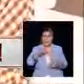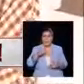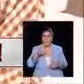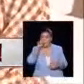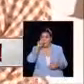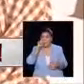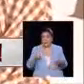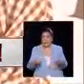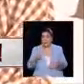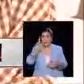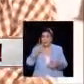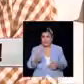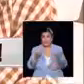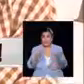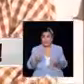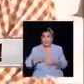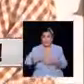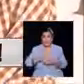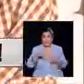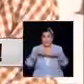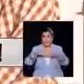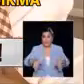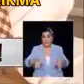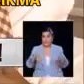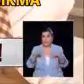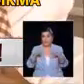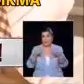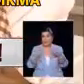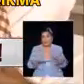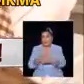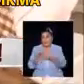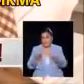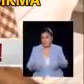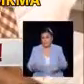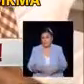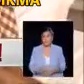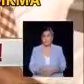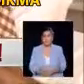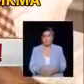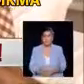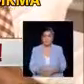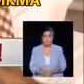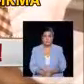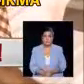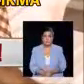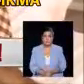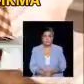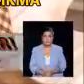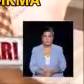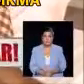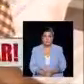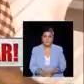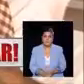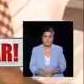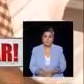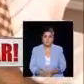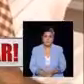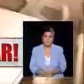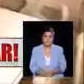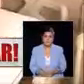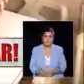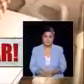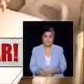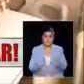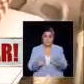Mart'tı ancak ilk olarak pandemi engeline takıldılar. Sonra nikahlar ertelendi. Sokağa çıkma yasakları başladı. İşlemlerimizi